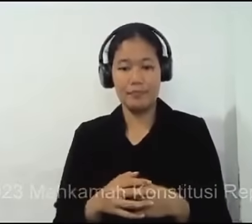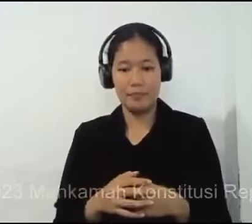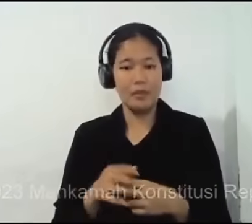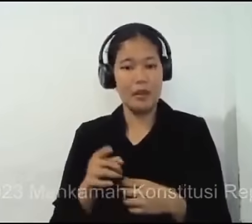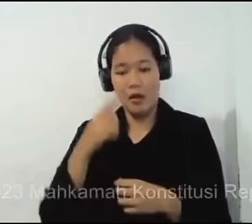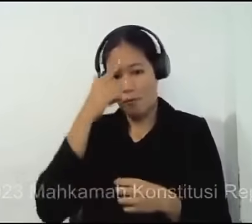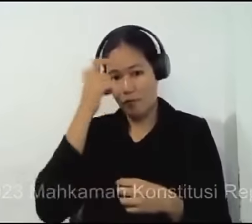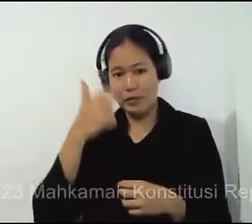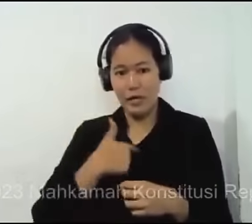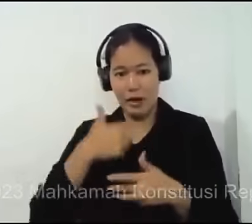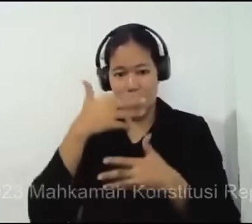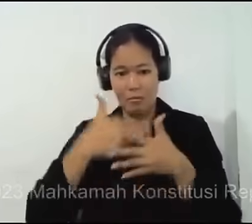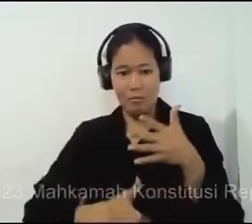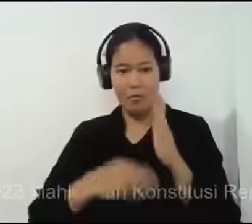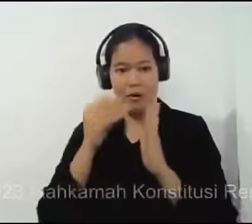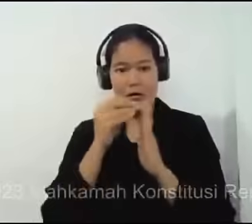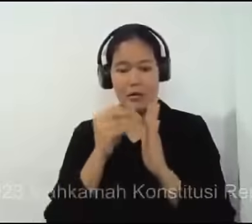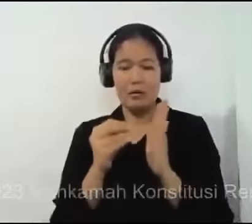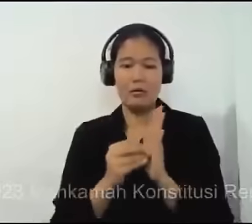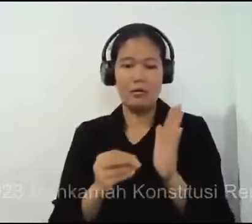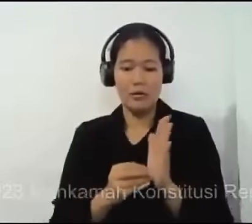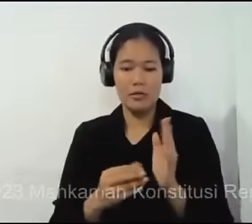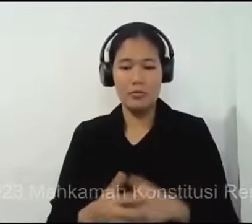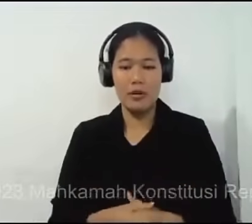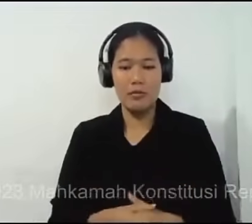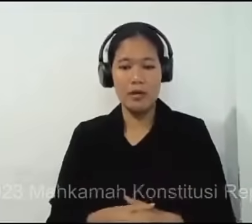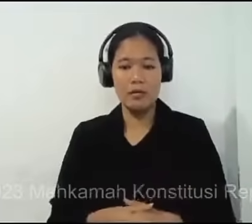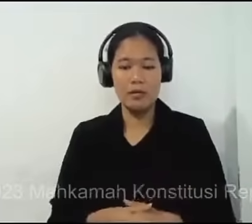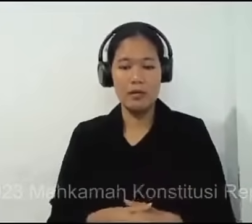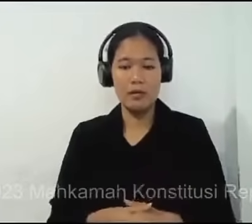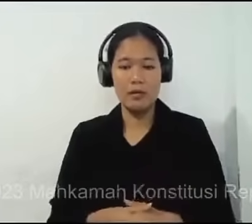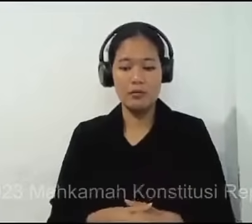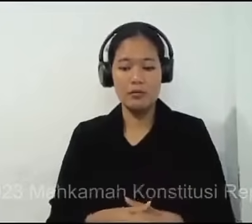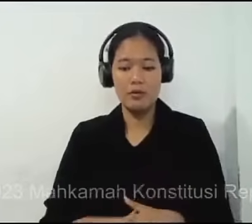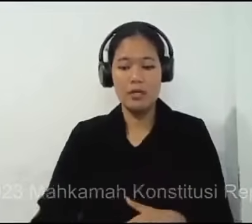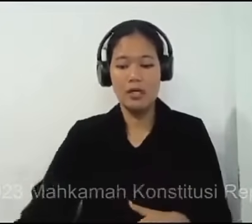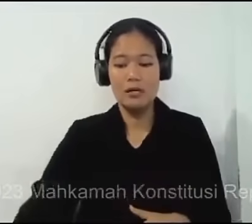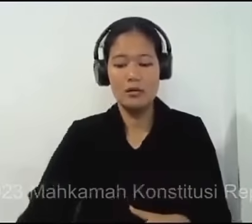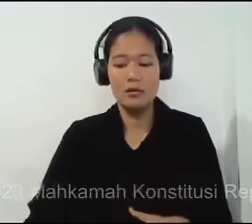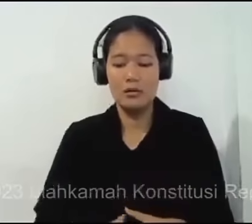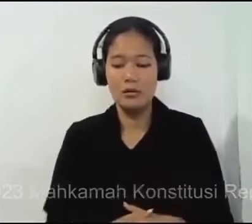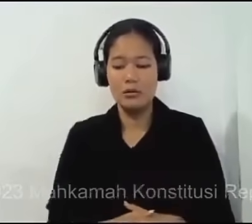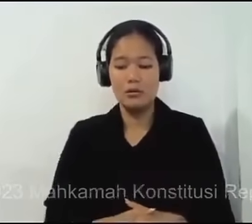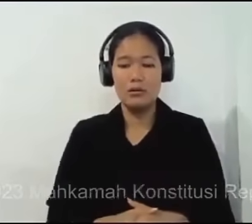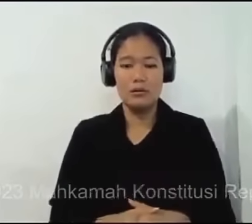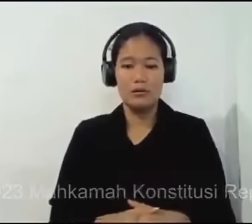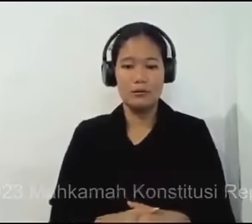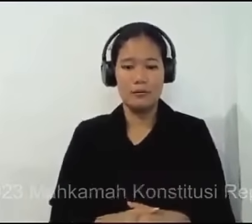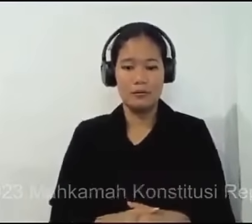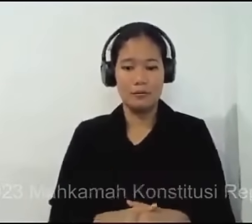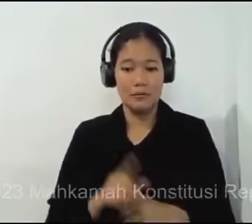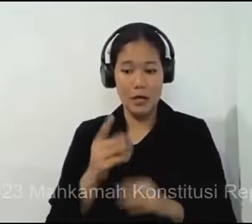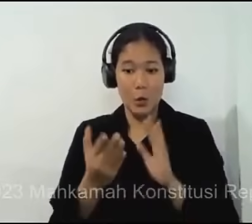baca aja semuanya ya ini orang-orang pada botak-botak semua ini ya Saya ulang